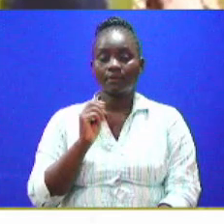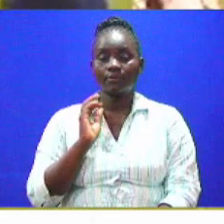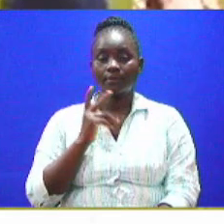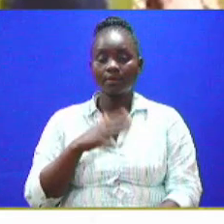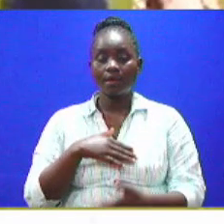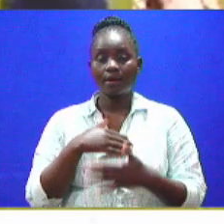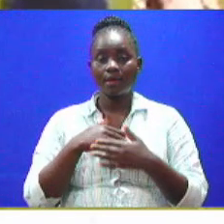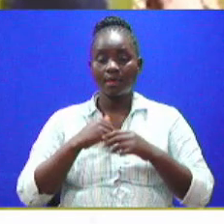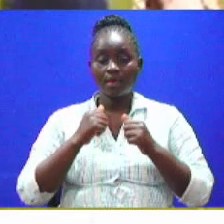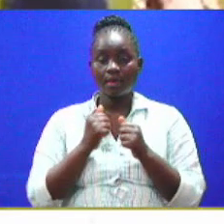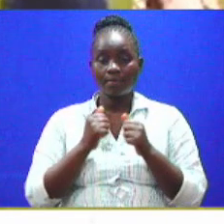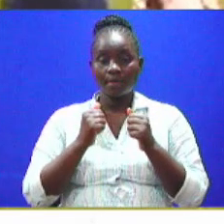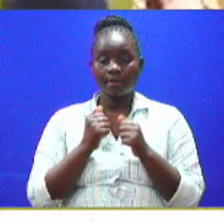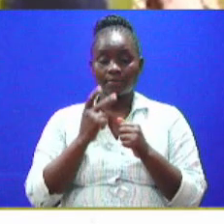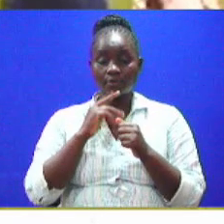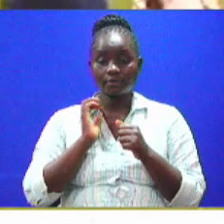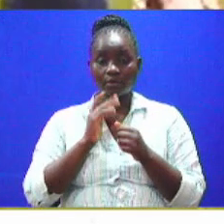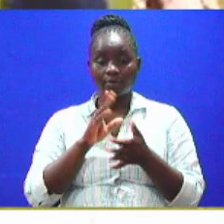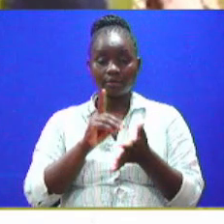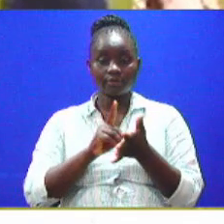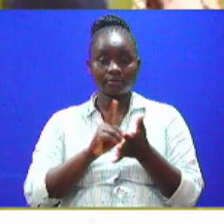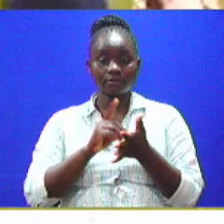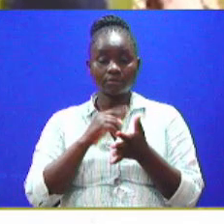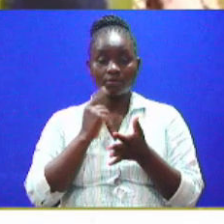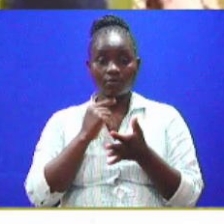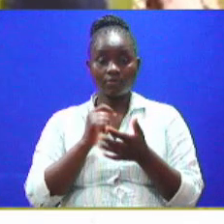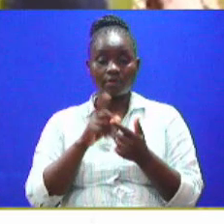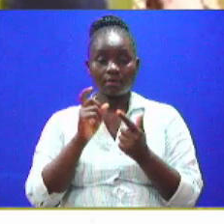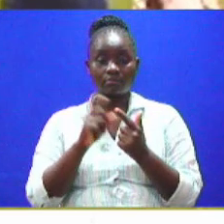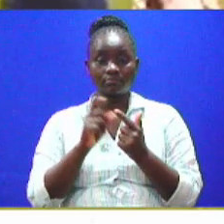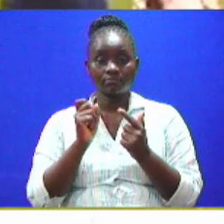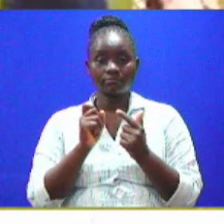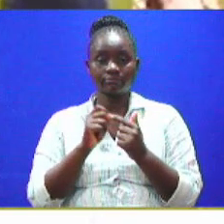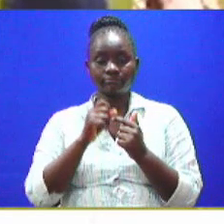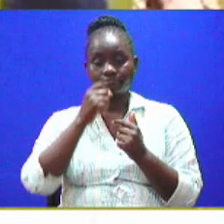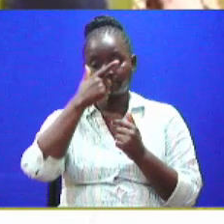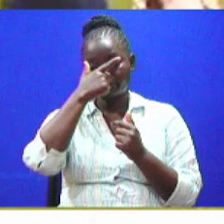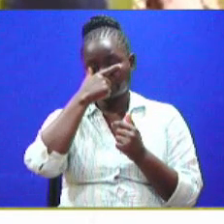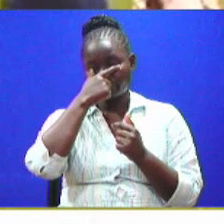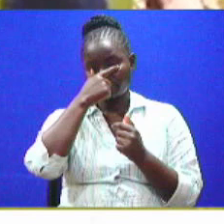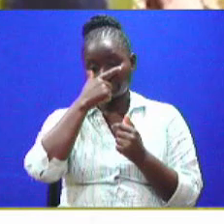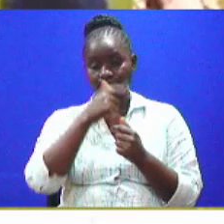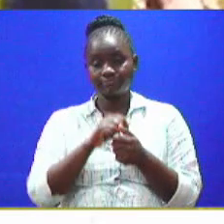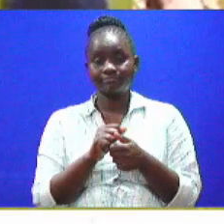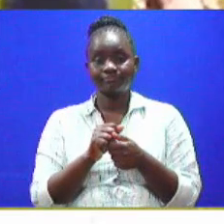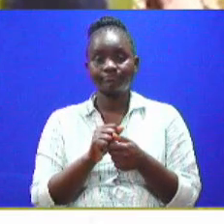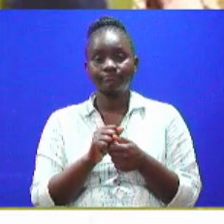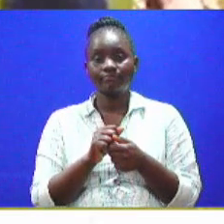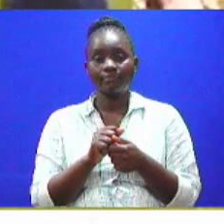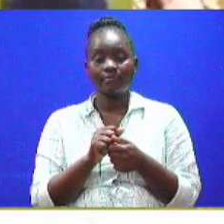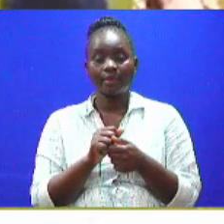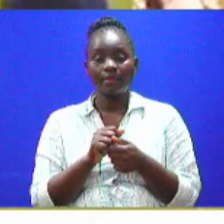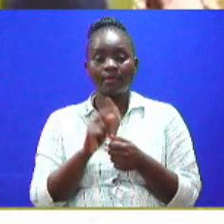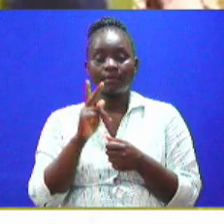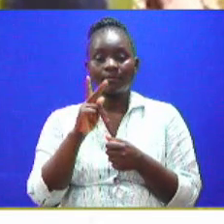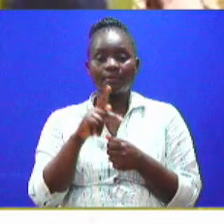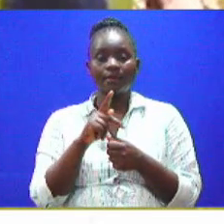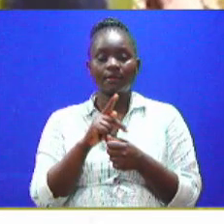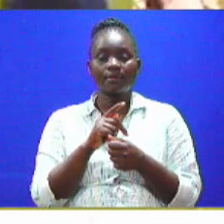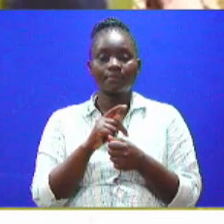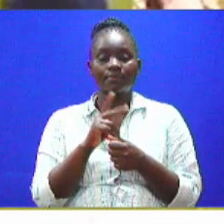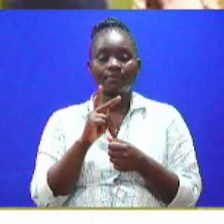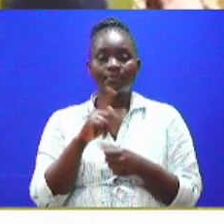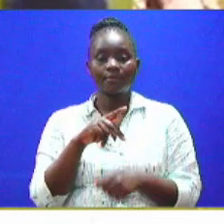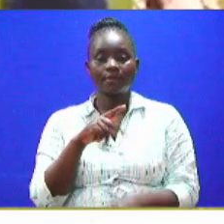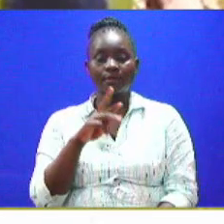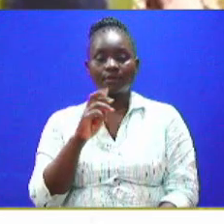ko rabanya gitari baito atopimira amaiso atopimira kipresa. Ono toro chenga